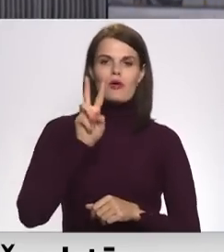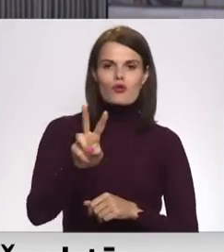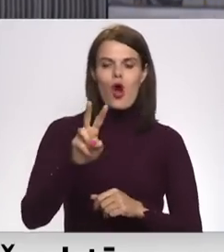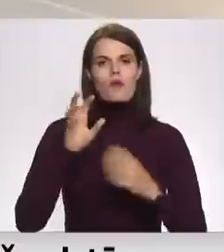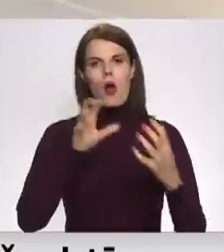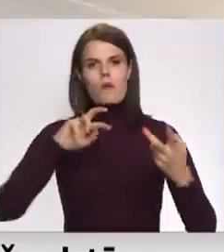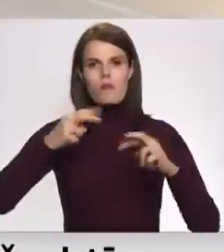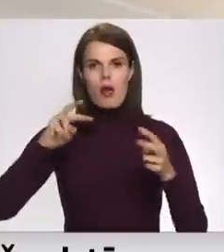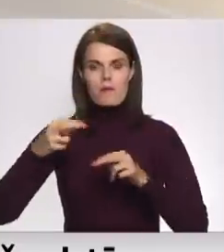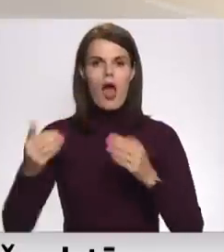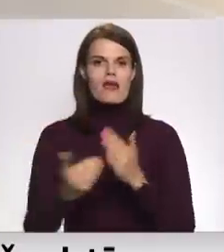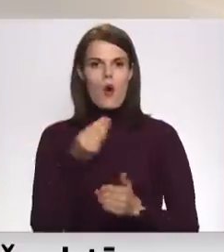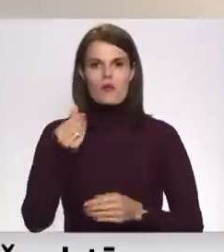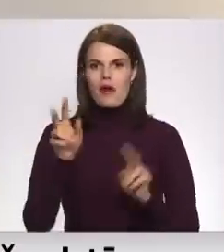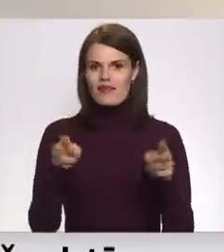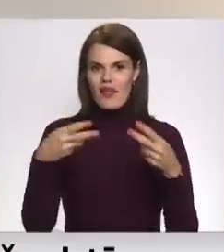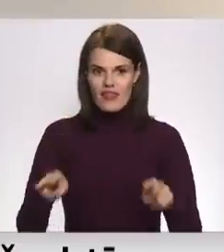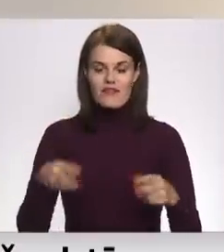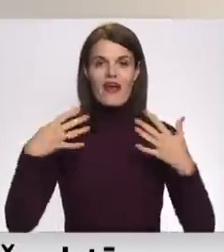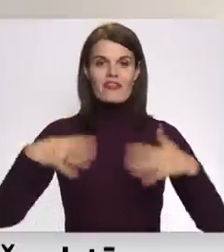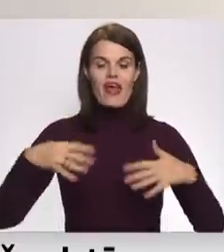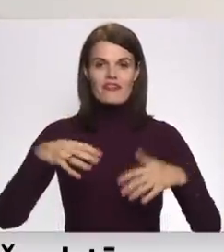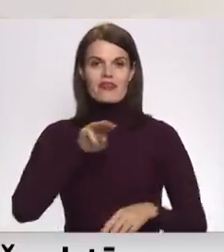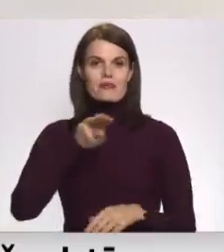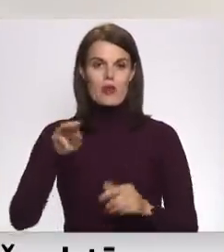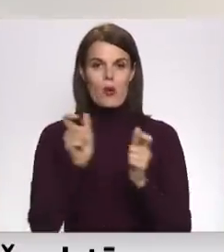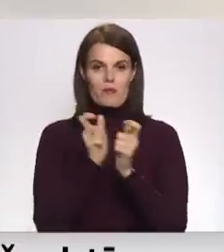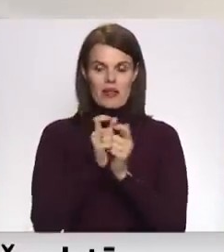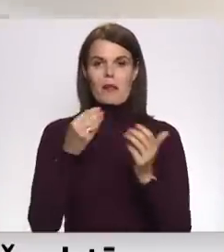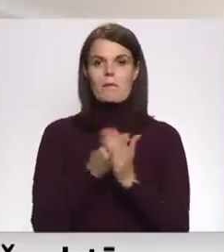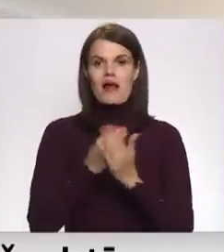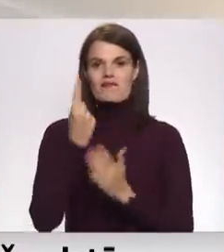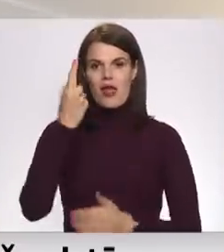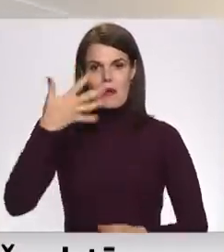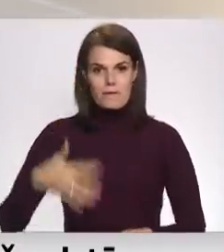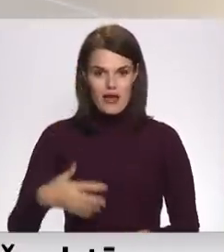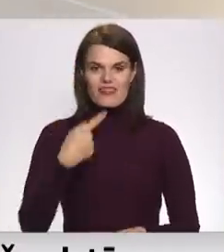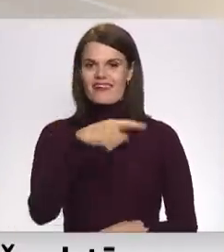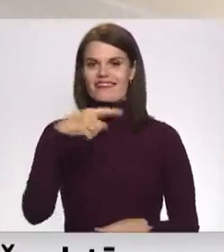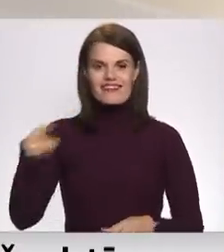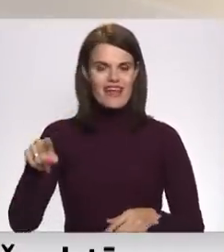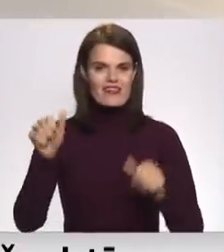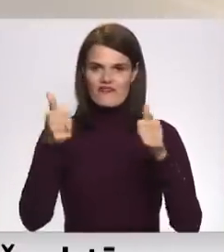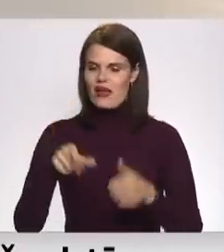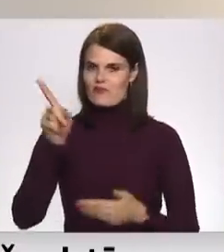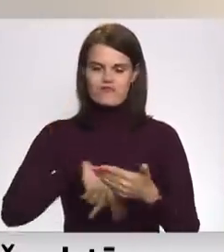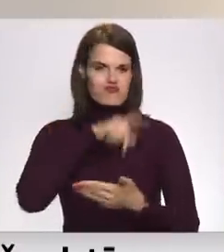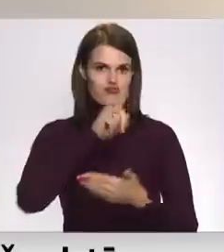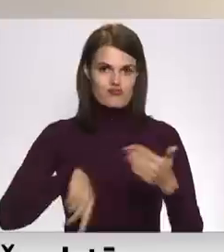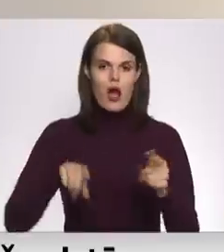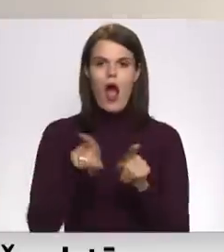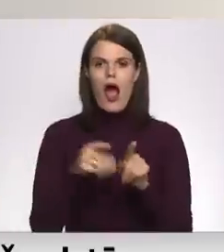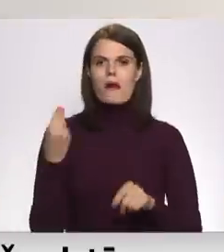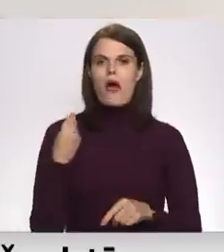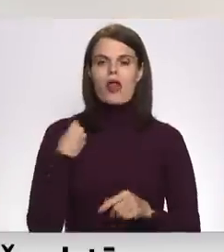jaunu maksājumu. 90 minūšu biļete maksās eiro un 50 centus. Citi biļešu veidi tiks likvidēti. Mainīsies arī mēnešu